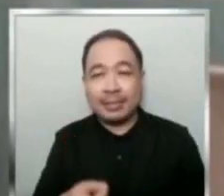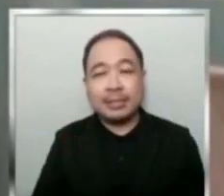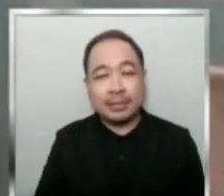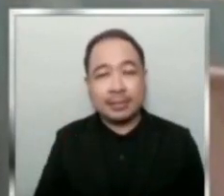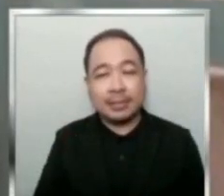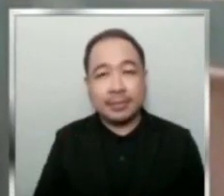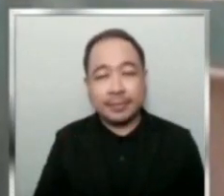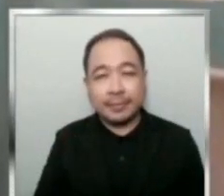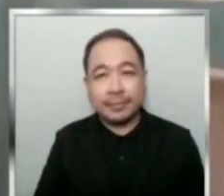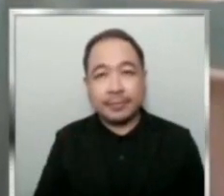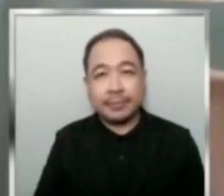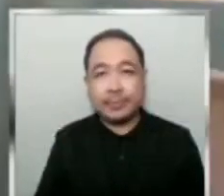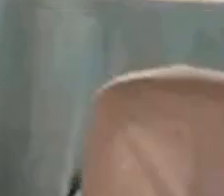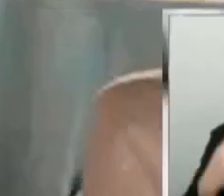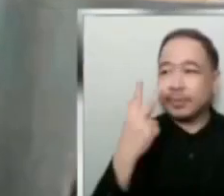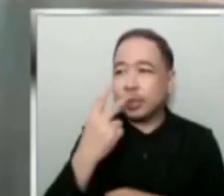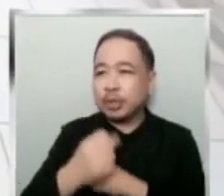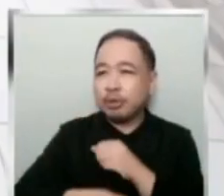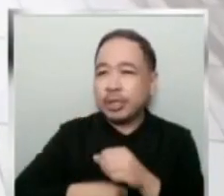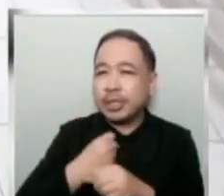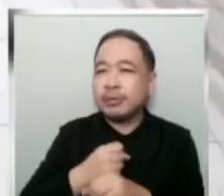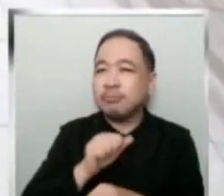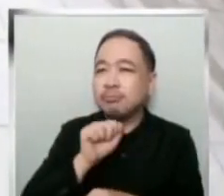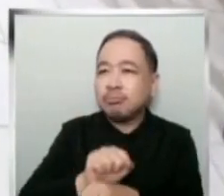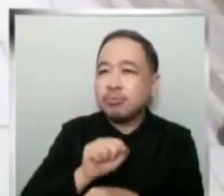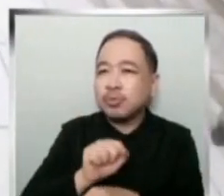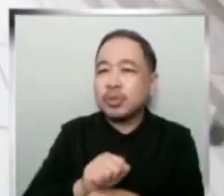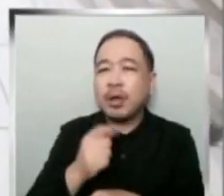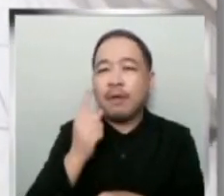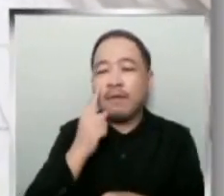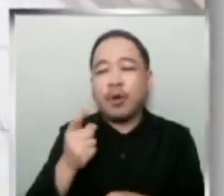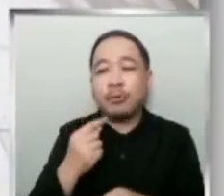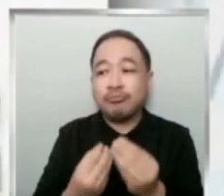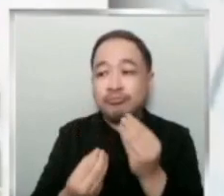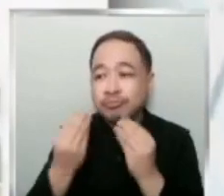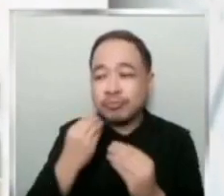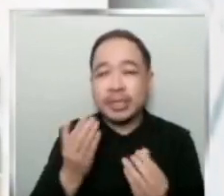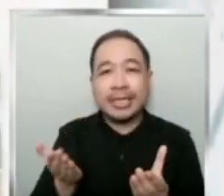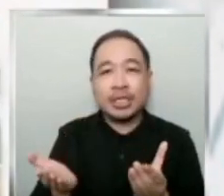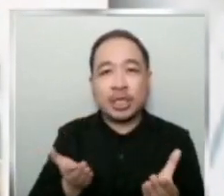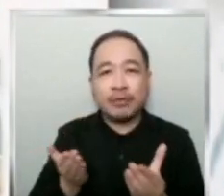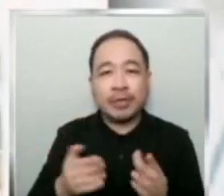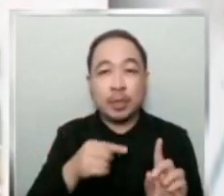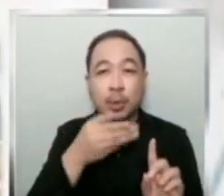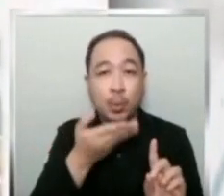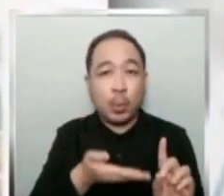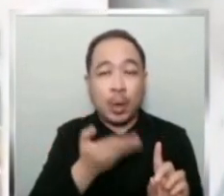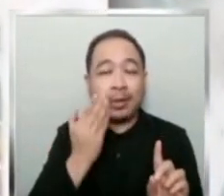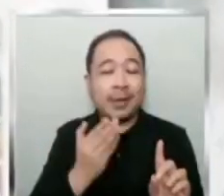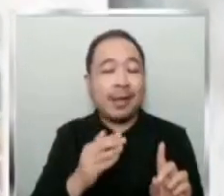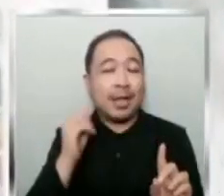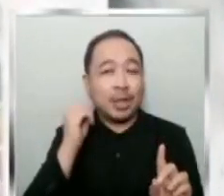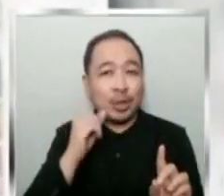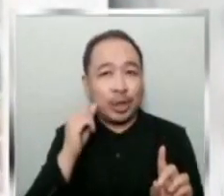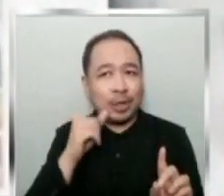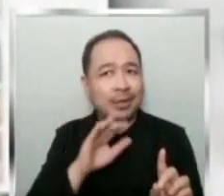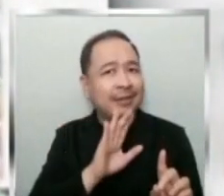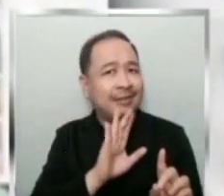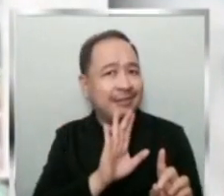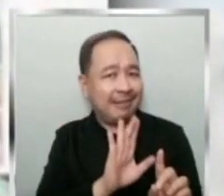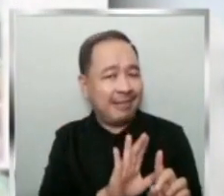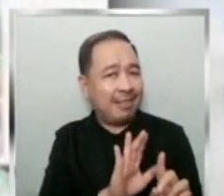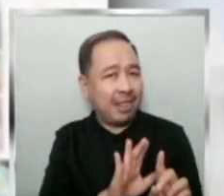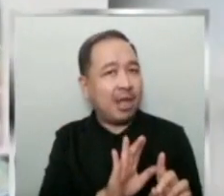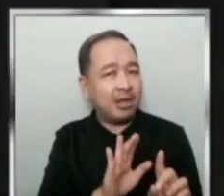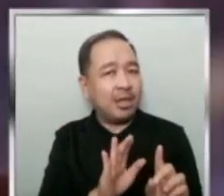Tatlong taon nang nagtrabaho sa catering service si Geraldine Escoton. Katangi ang gamit na gamit niya. Sa trabahong kailangan